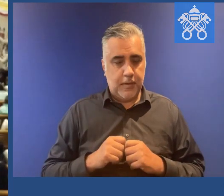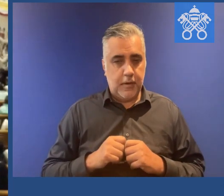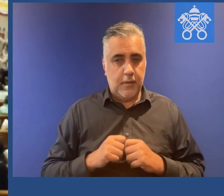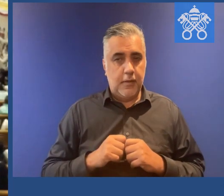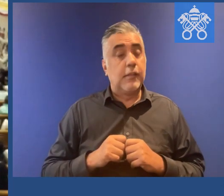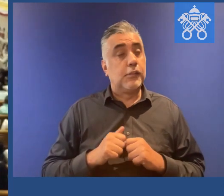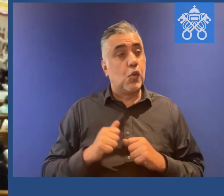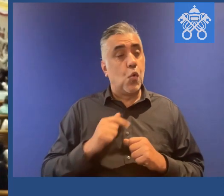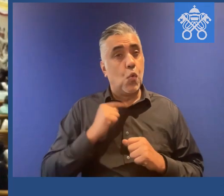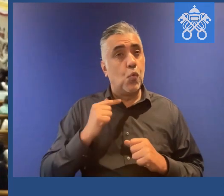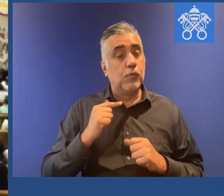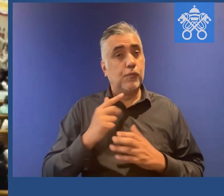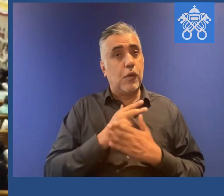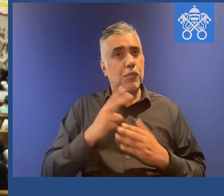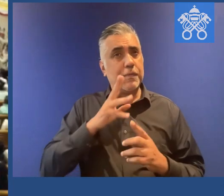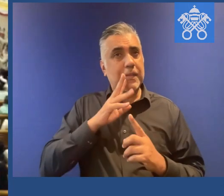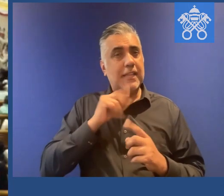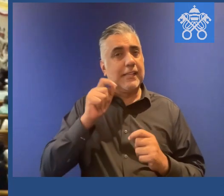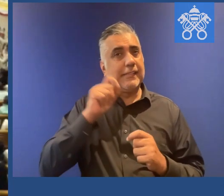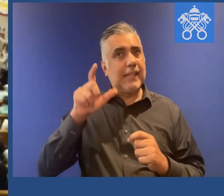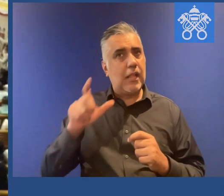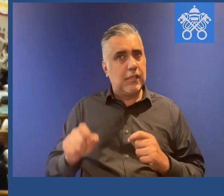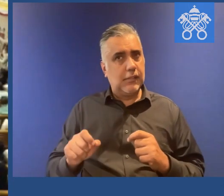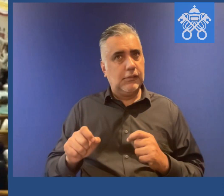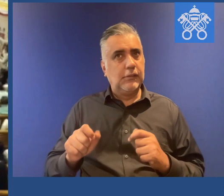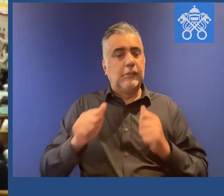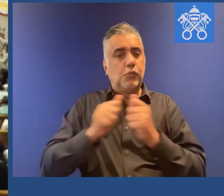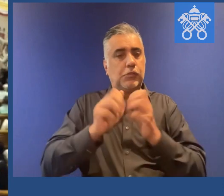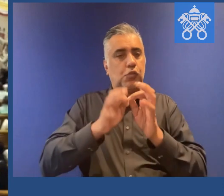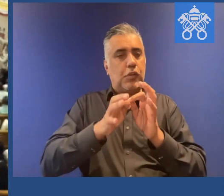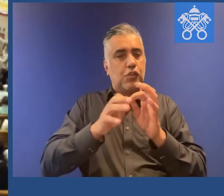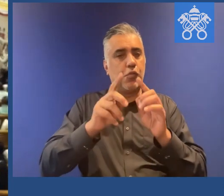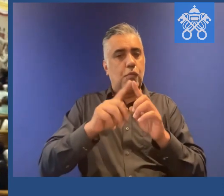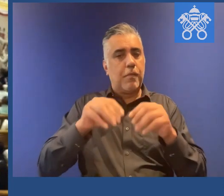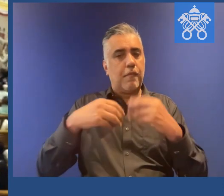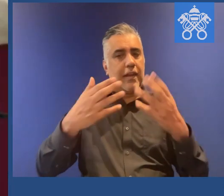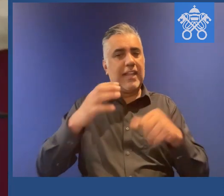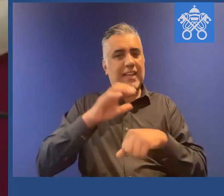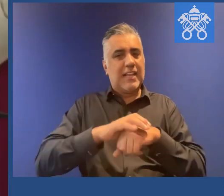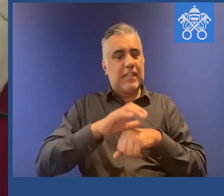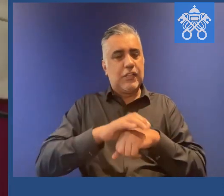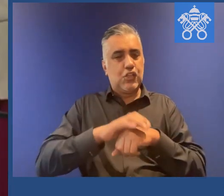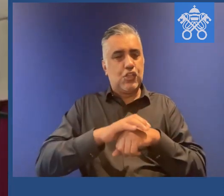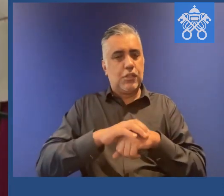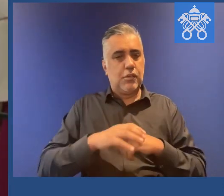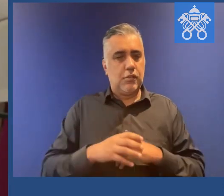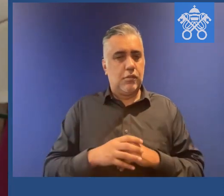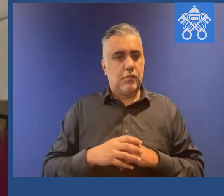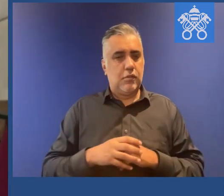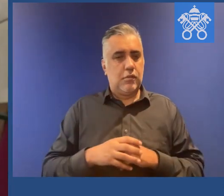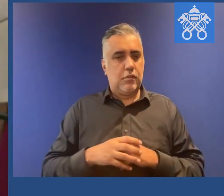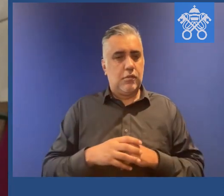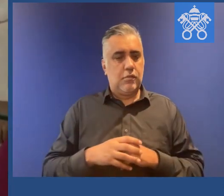The Holy Father will be speaking in Italian with a translation provided in English for those present.